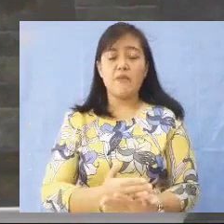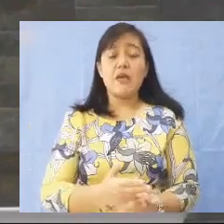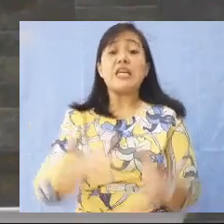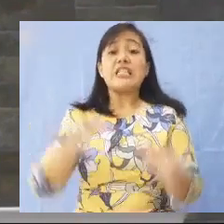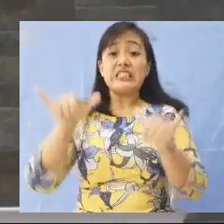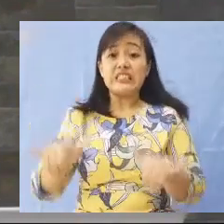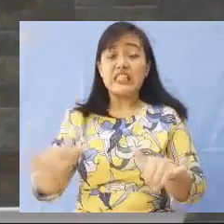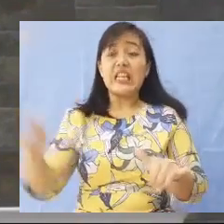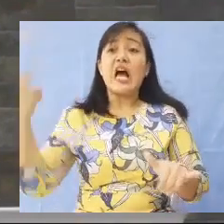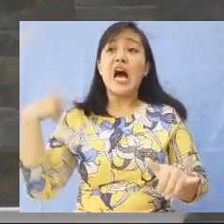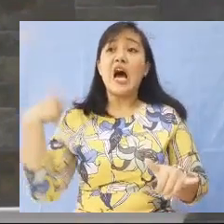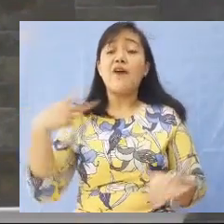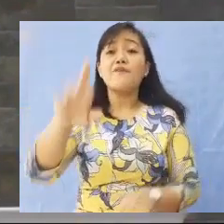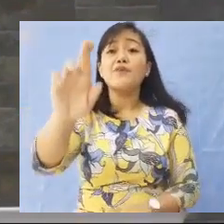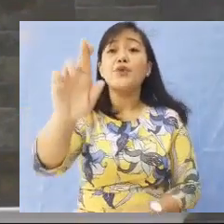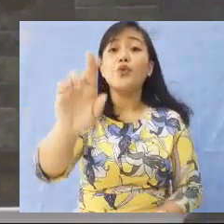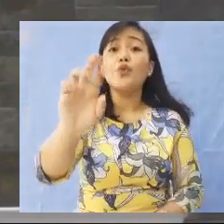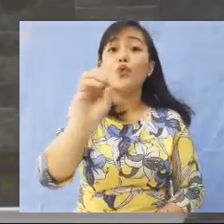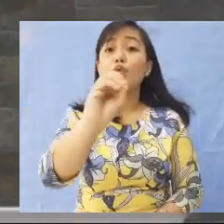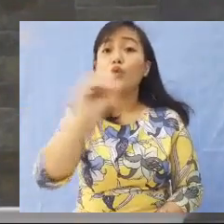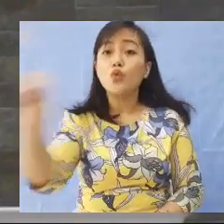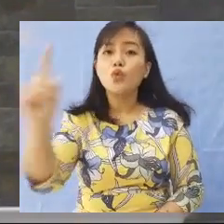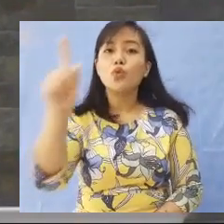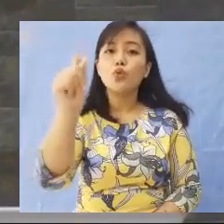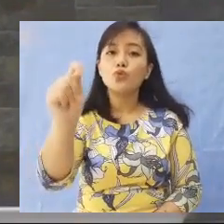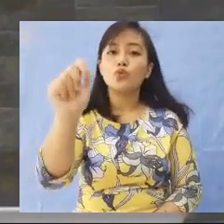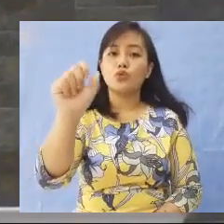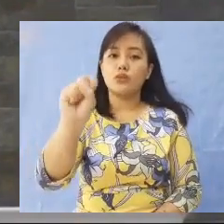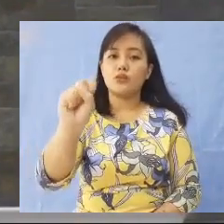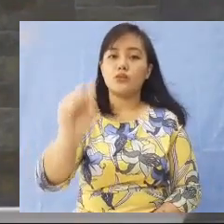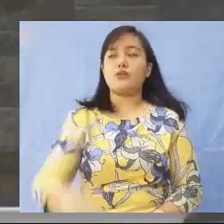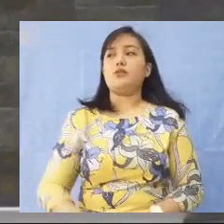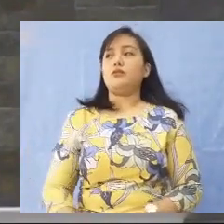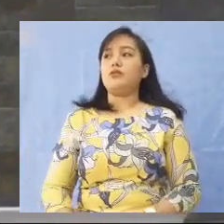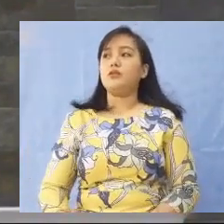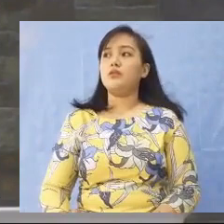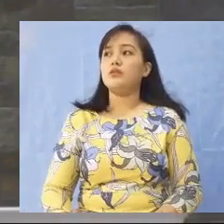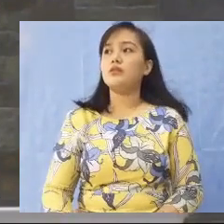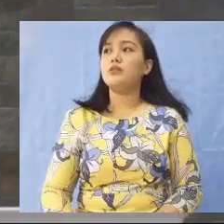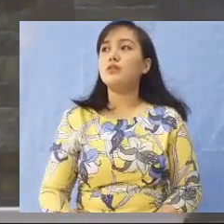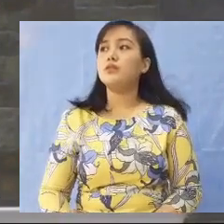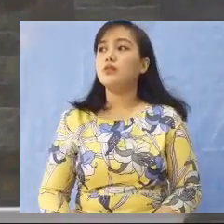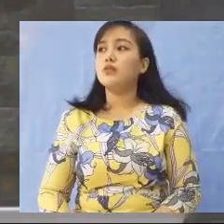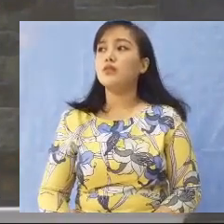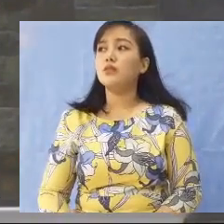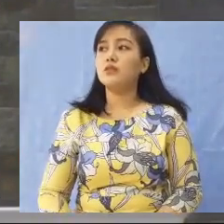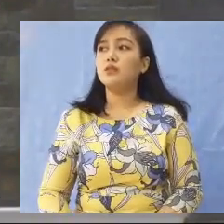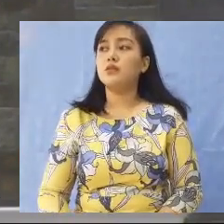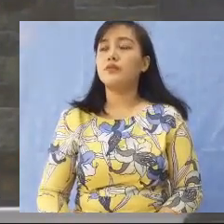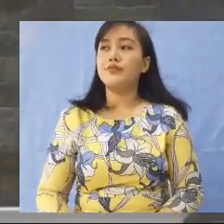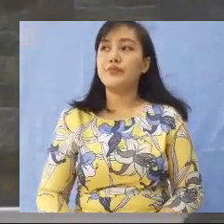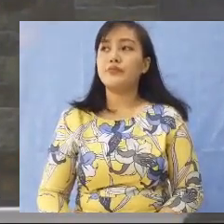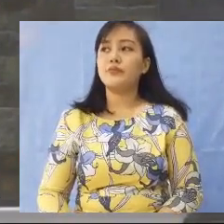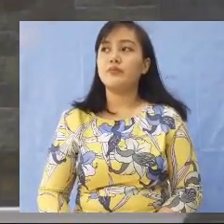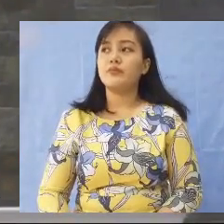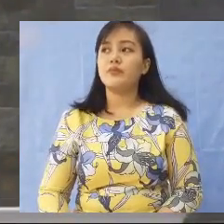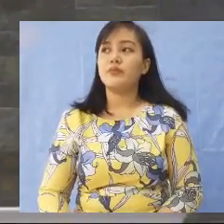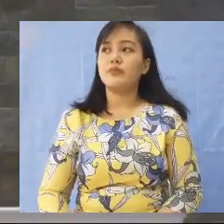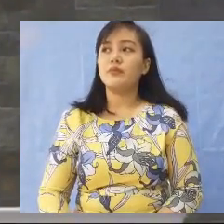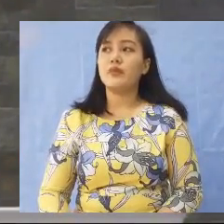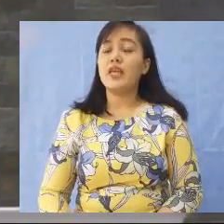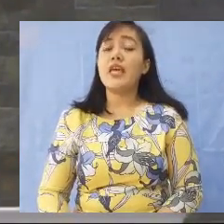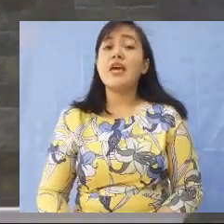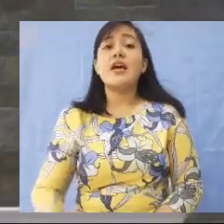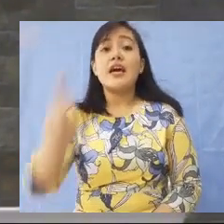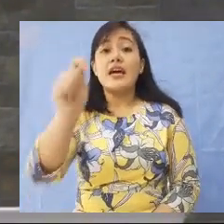doon sa ground, ang kailangan lang niyan, ang sabi ni Job, is a sink of water. Ang kailangan